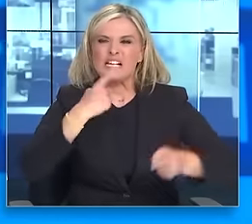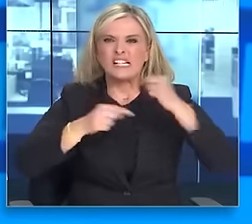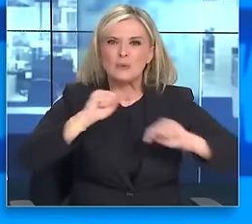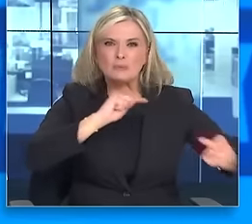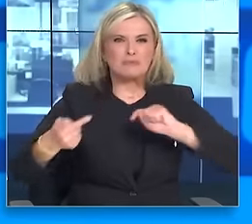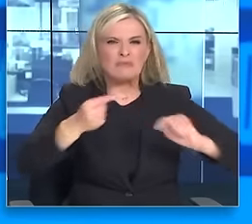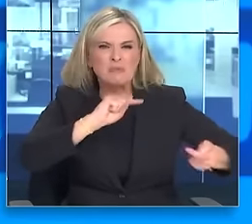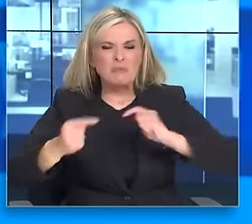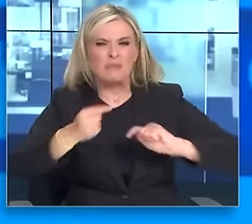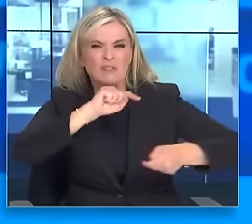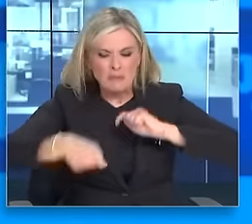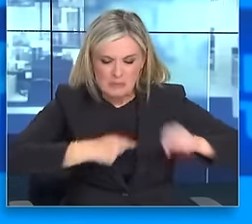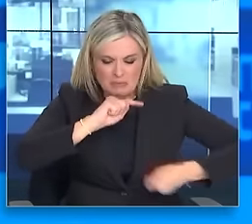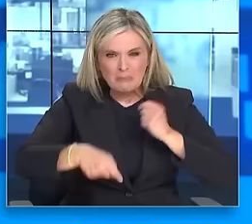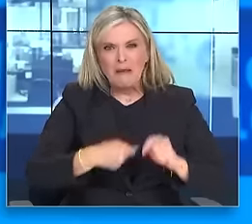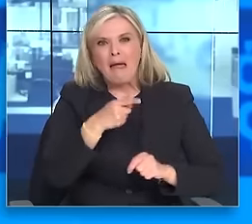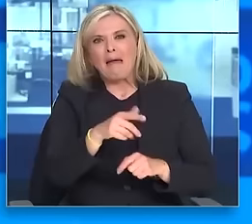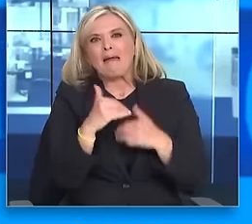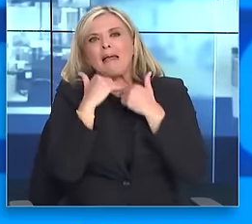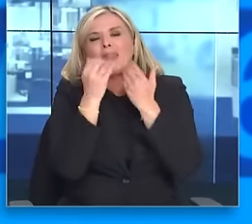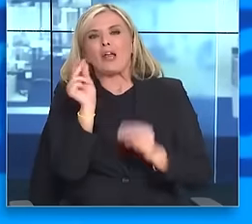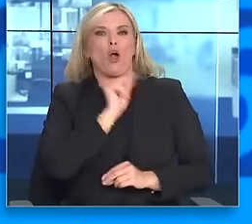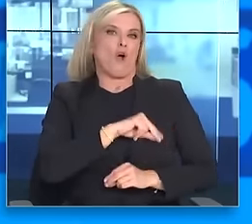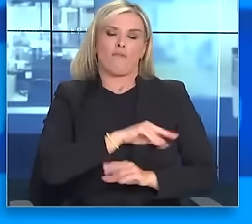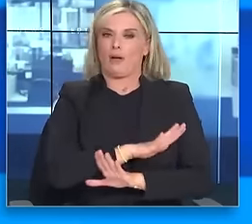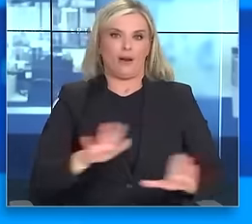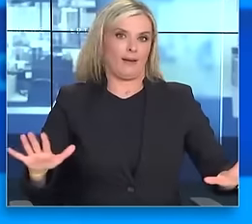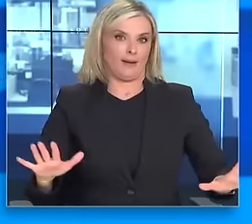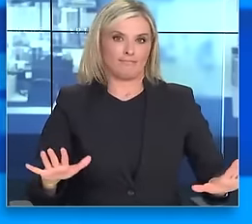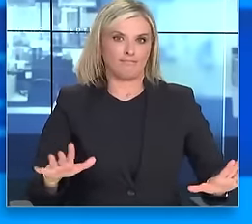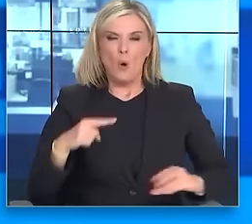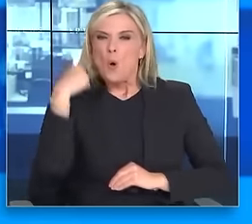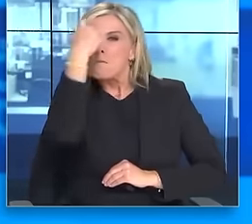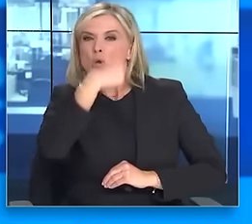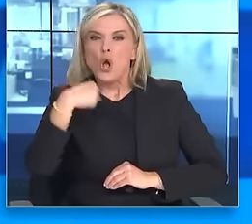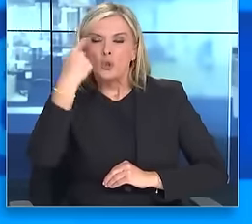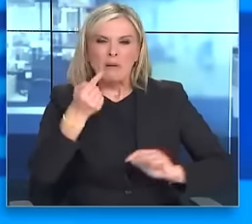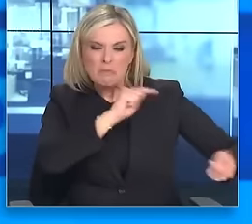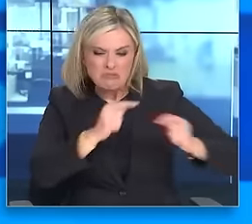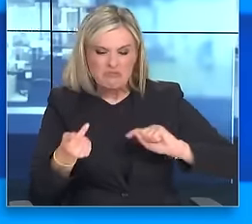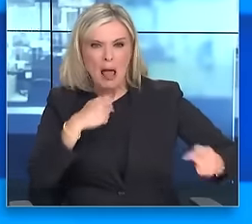τοξικός λαϊκισμός, ο ακοστολόγητος λαϊκισμός, ο λαϊκισμός των προσωπικών επιθέσεων δεν πρέπει να